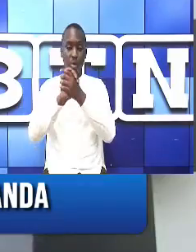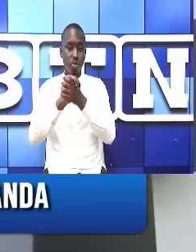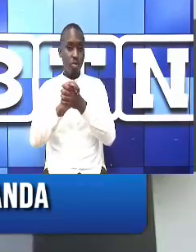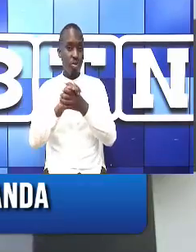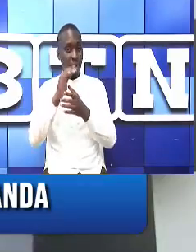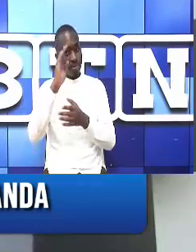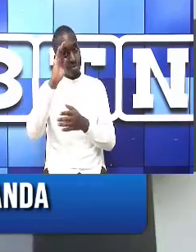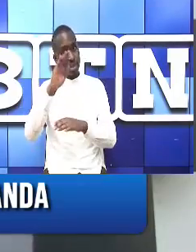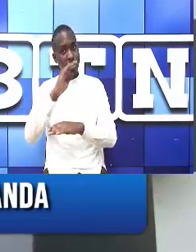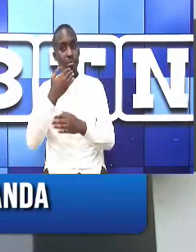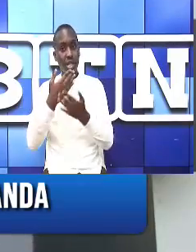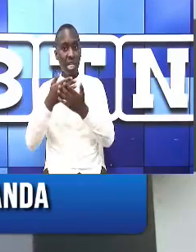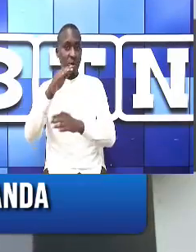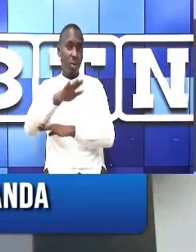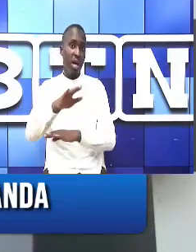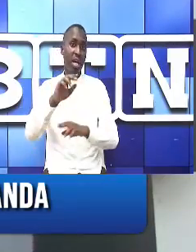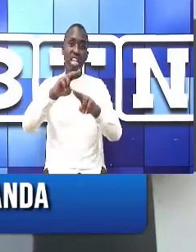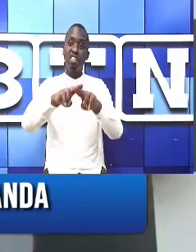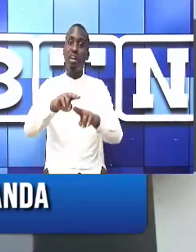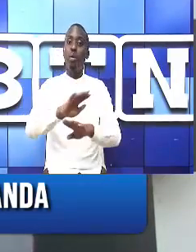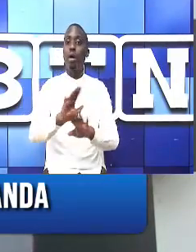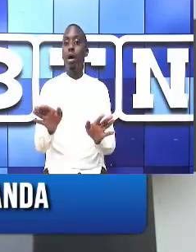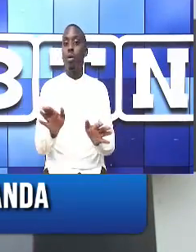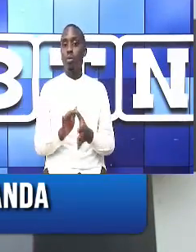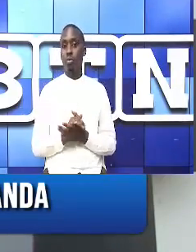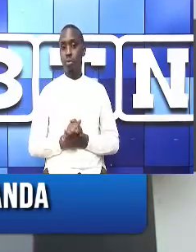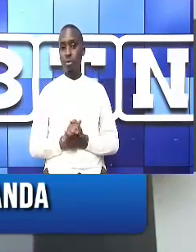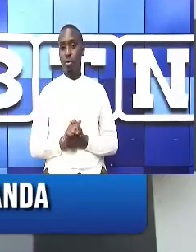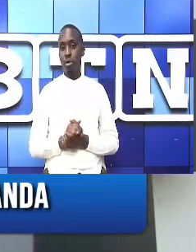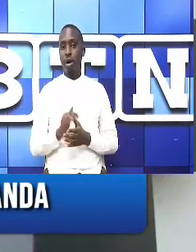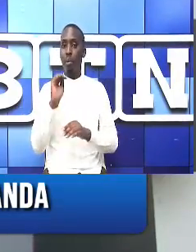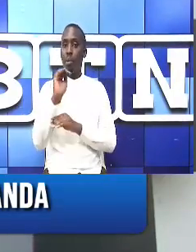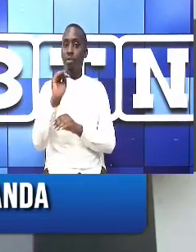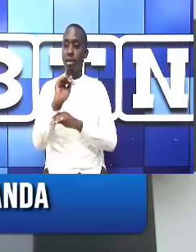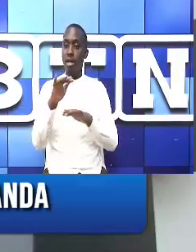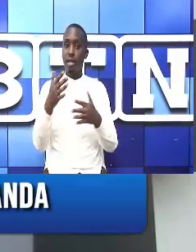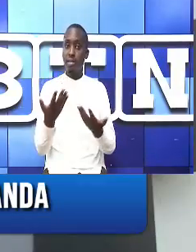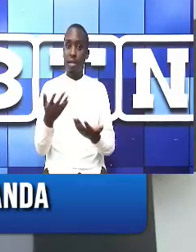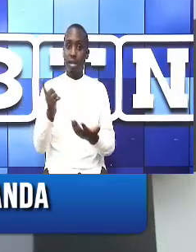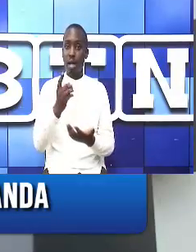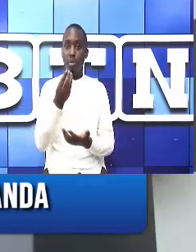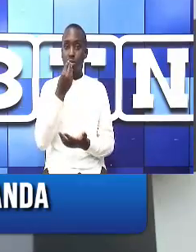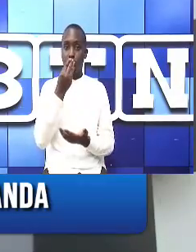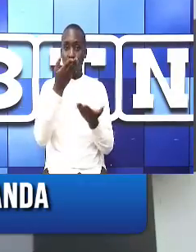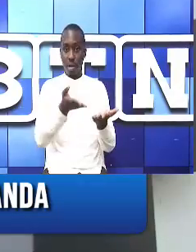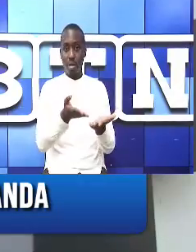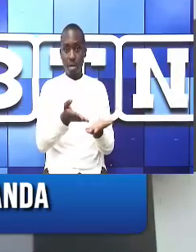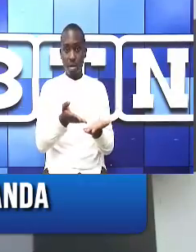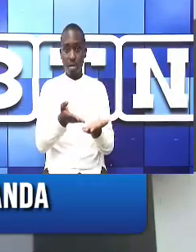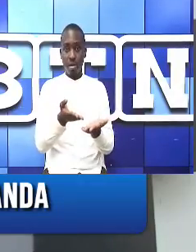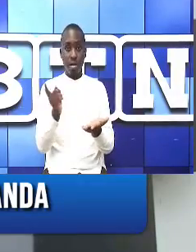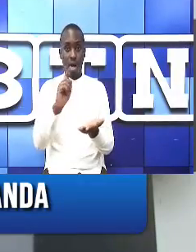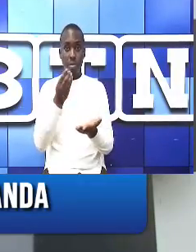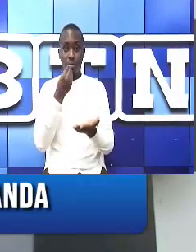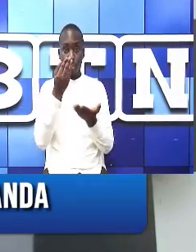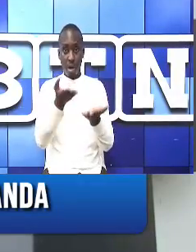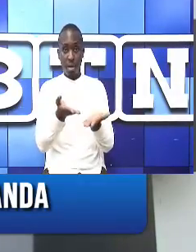nkabasuhuza nkicara aho ngaho aza kubaza se ko nta biryo mwampaye nta biryo bihari